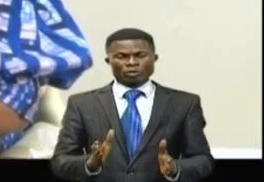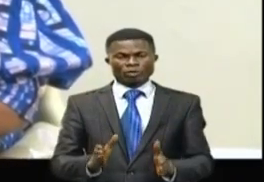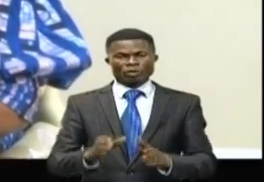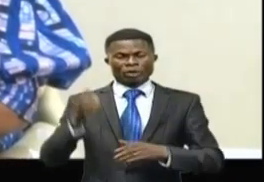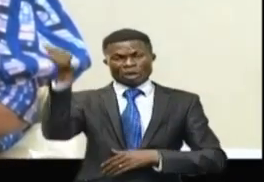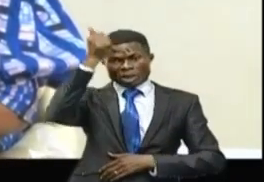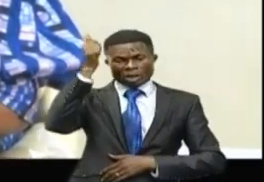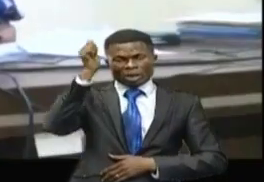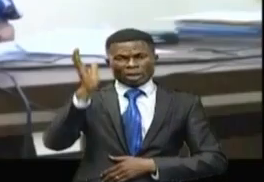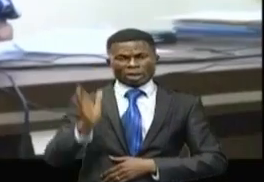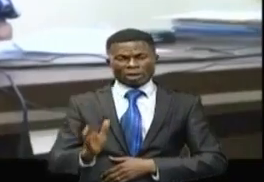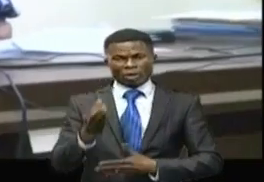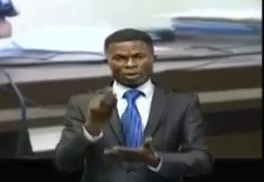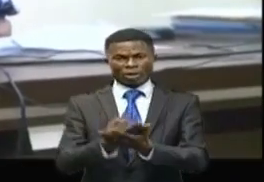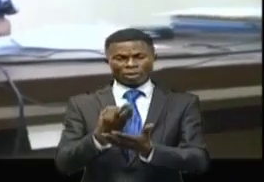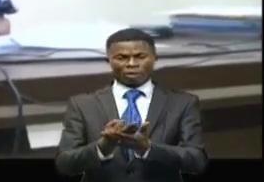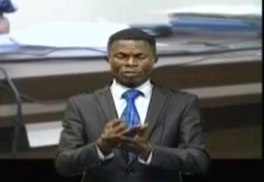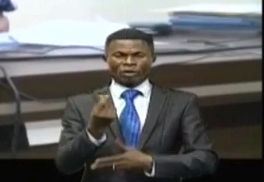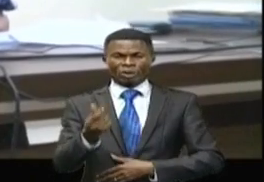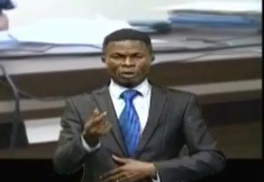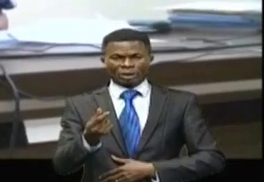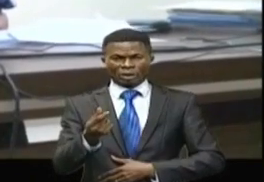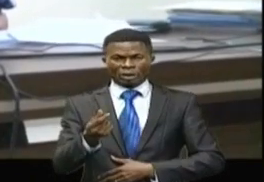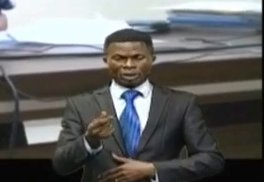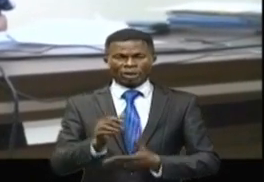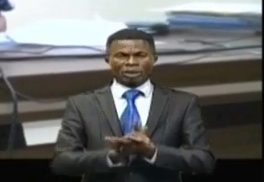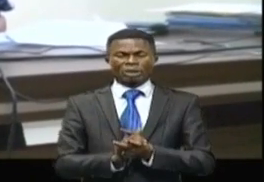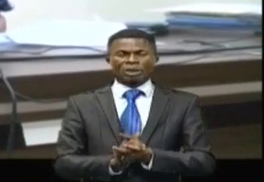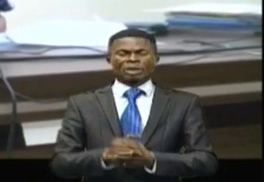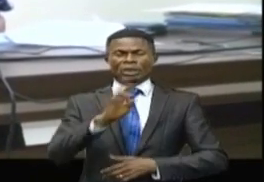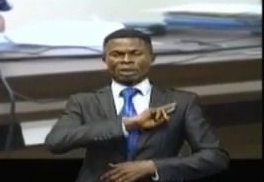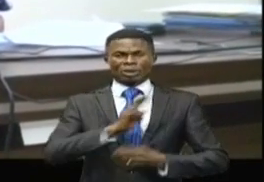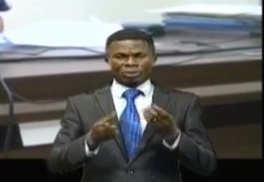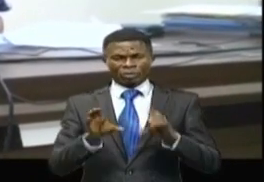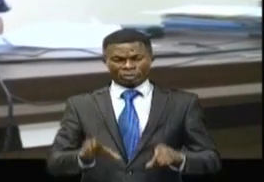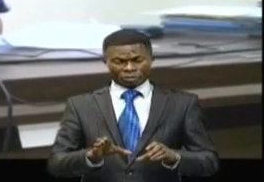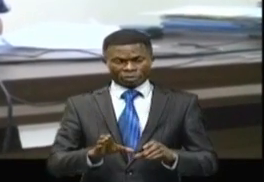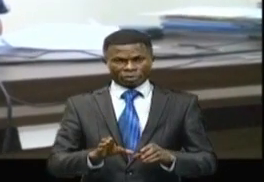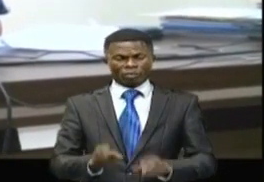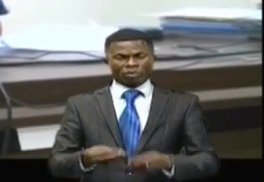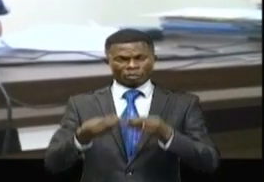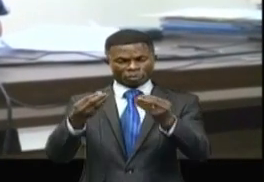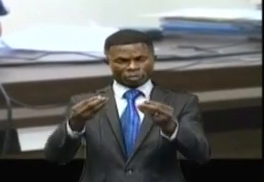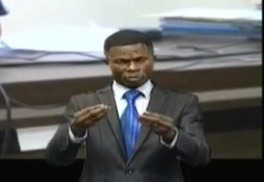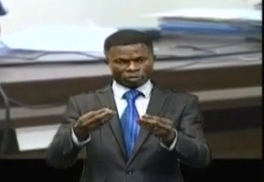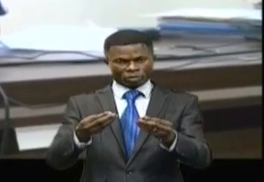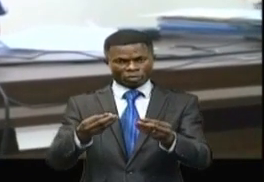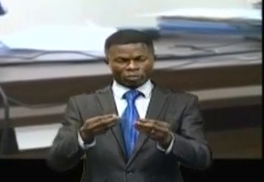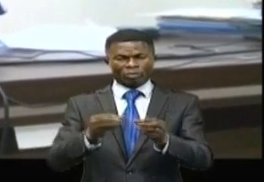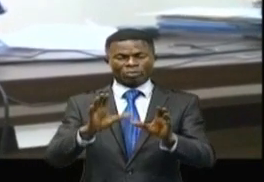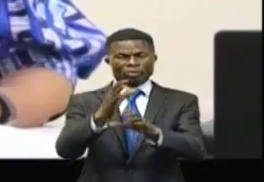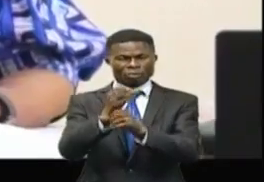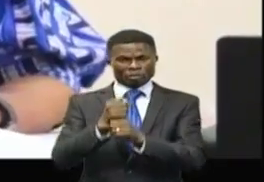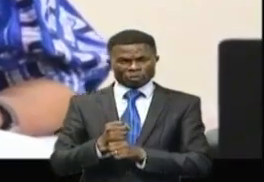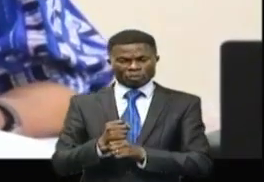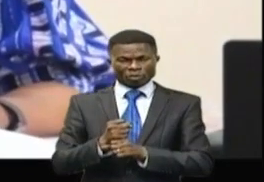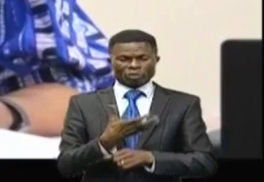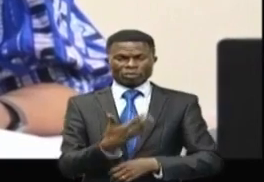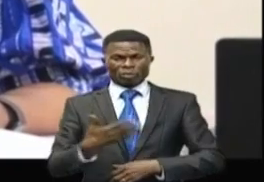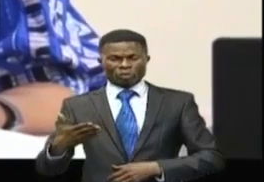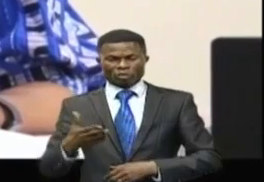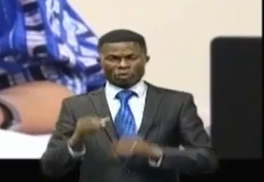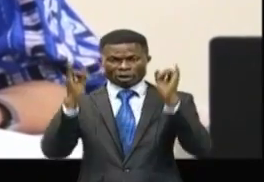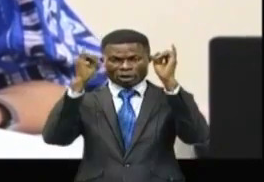finance au service 9 aces rdc c'est offre porte sur l'acquisition d'une infrastructure numérique